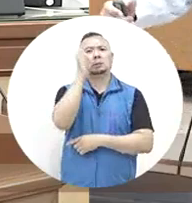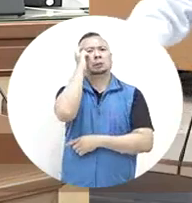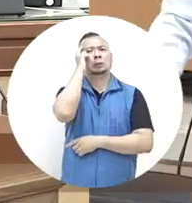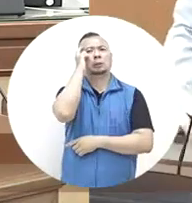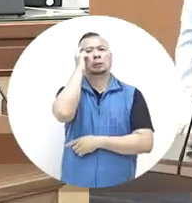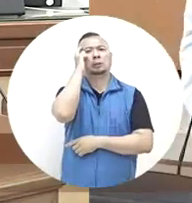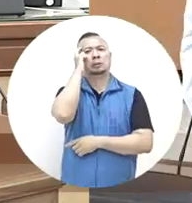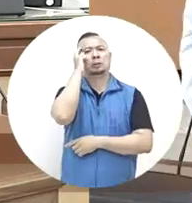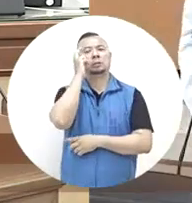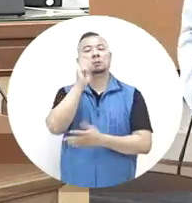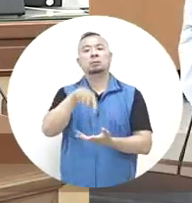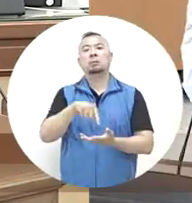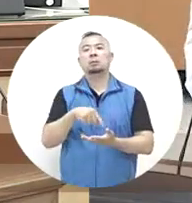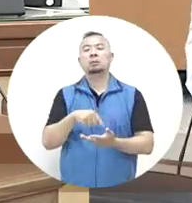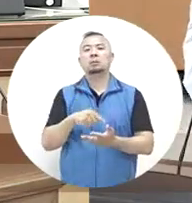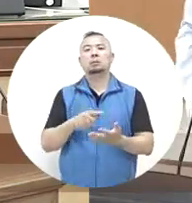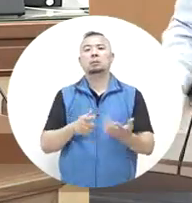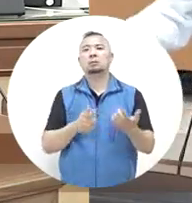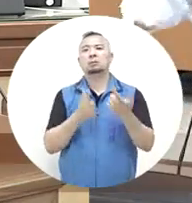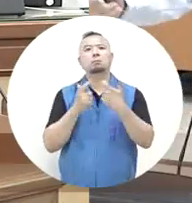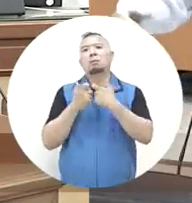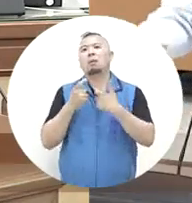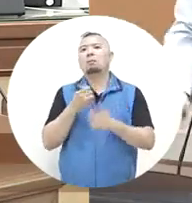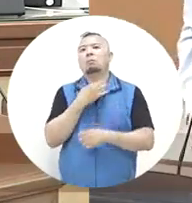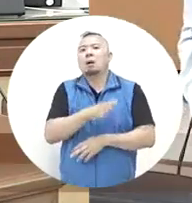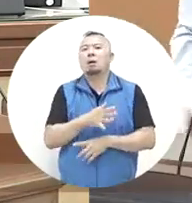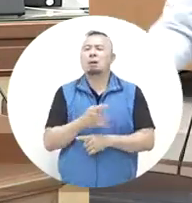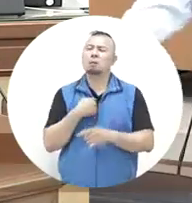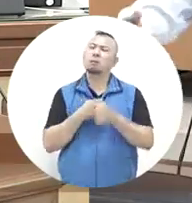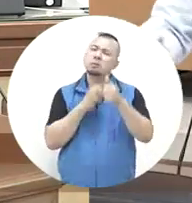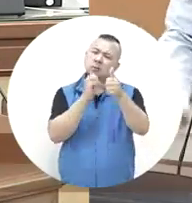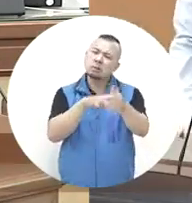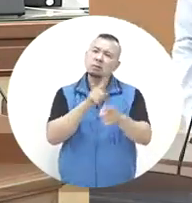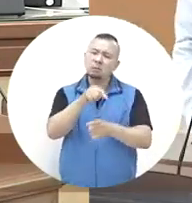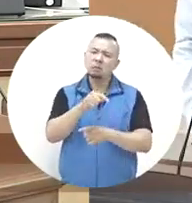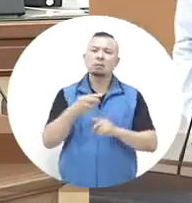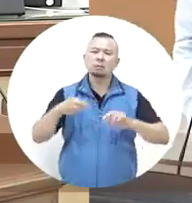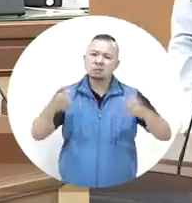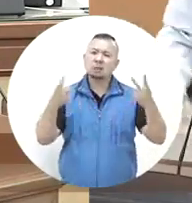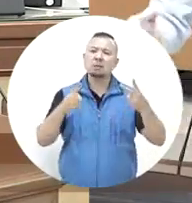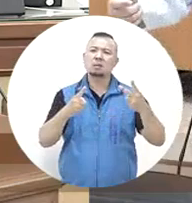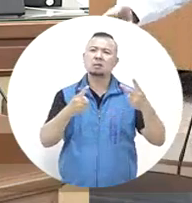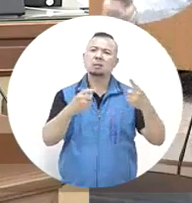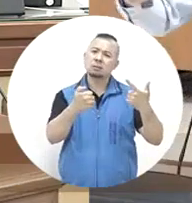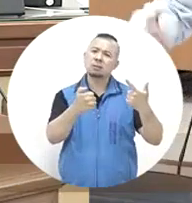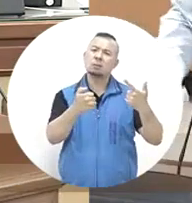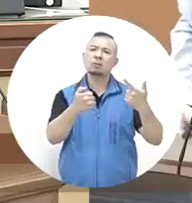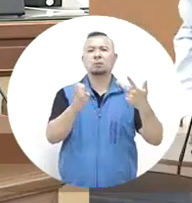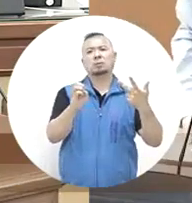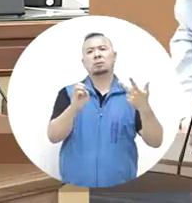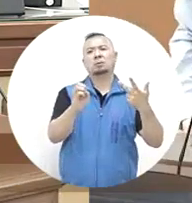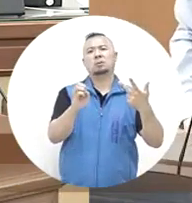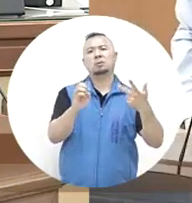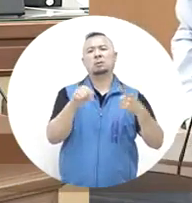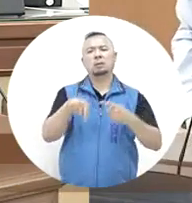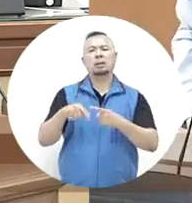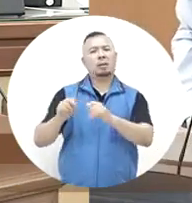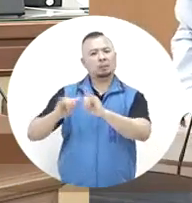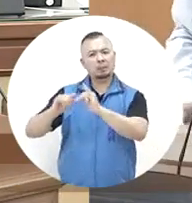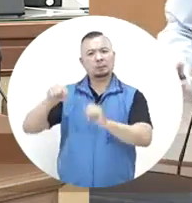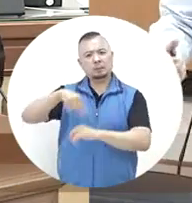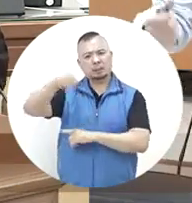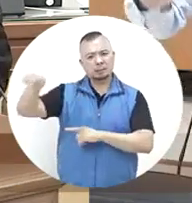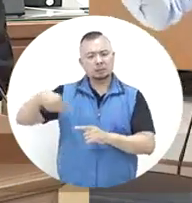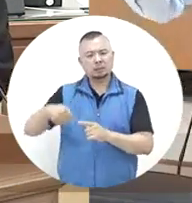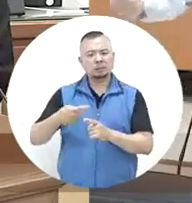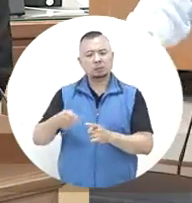哦，啊，我也就跟他讲说啊，不然这样子，拜托一下，那可不可以折中一下，6:50还是7点，吼，哦，我们来。给民众稍微早一点的时间丢垃